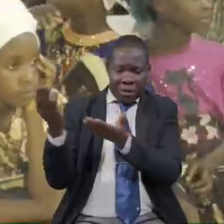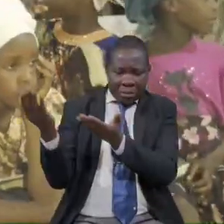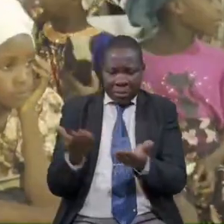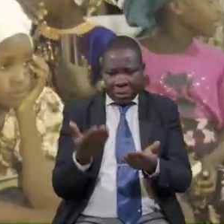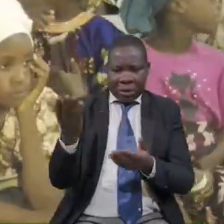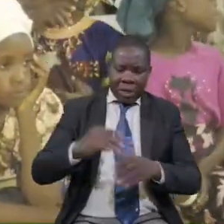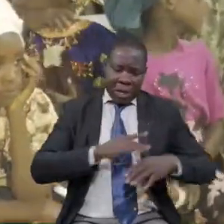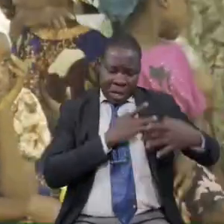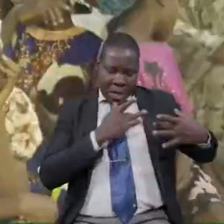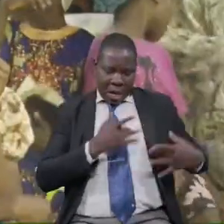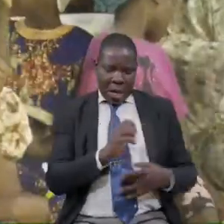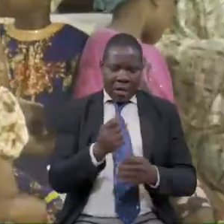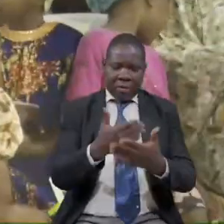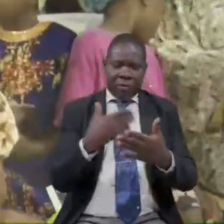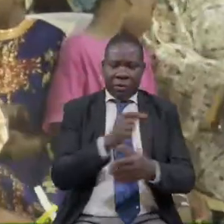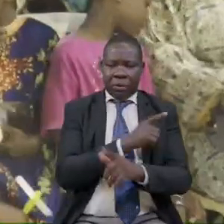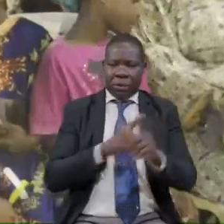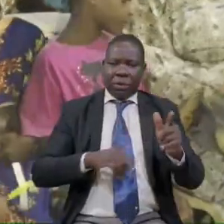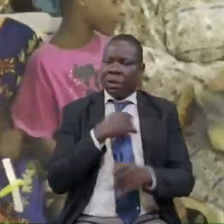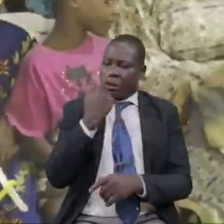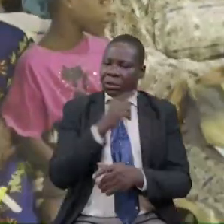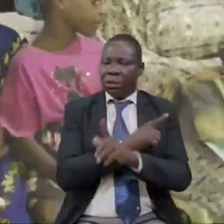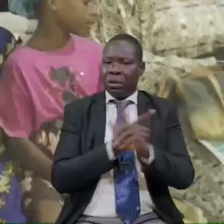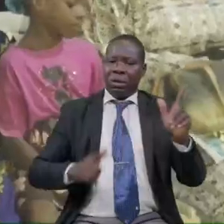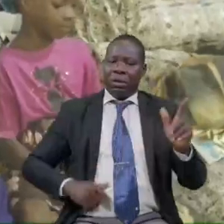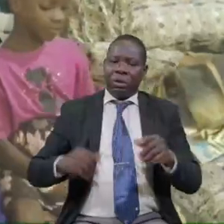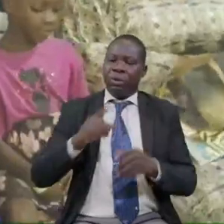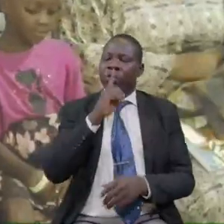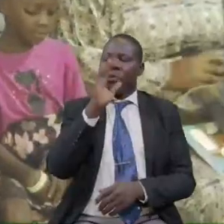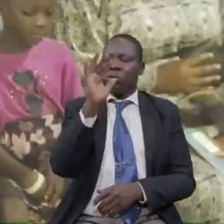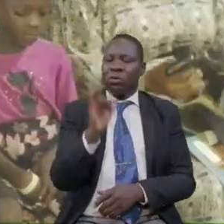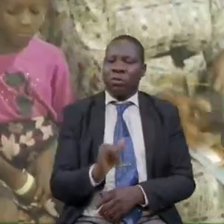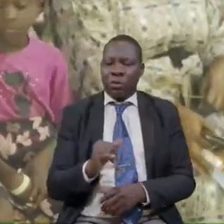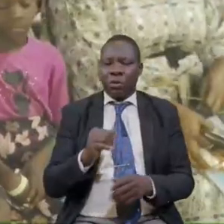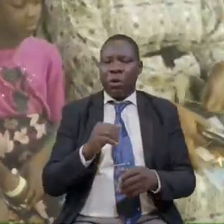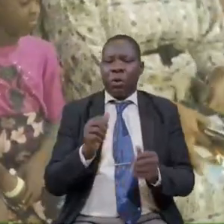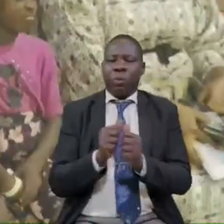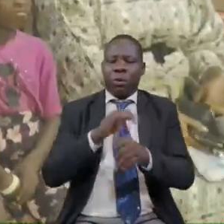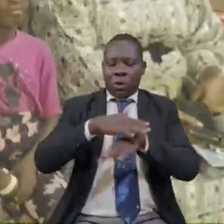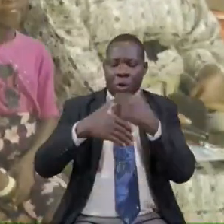cœur au Seigneur, disant, Seigneur, sincèrement, de tout mon cœur,